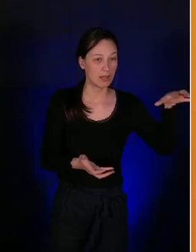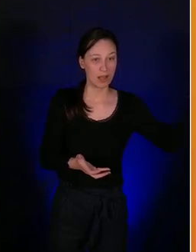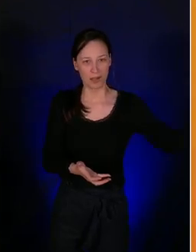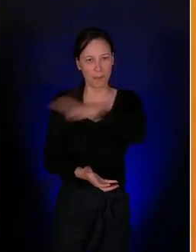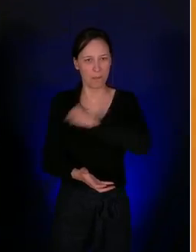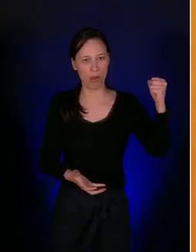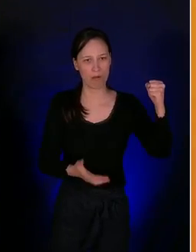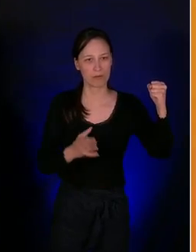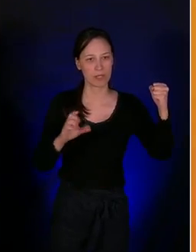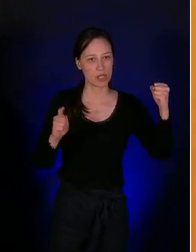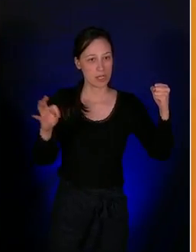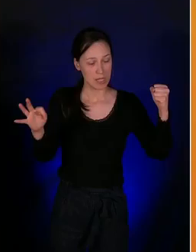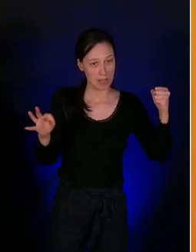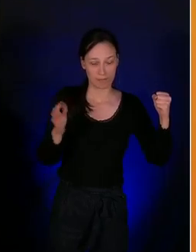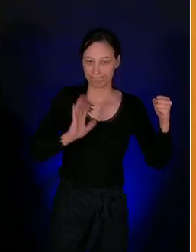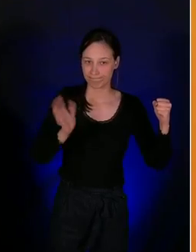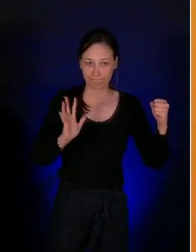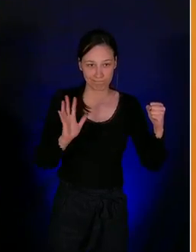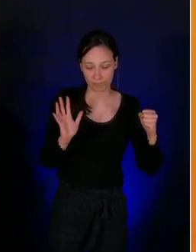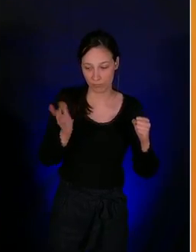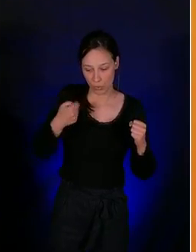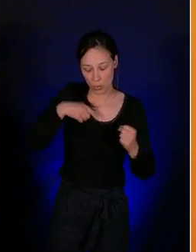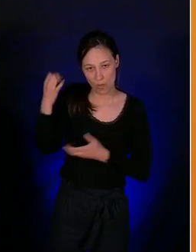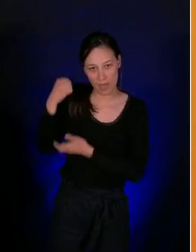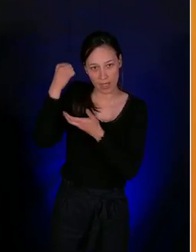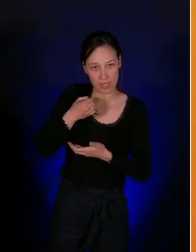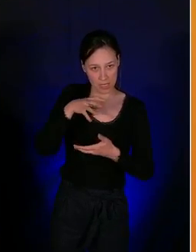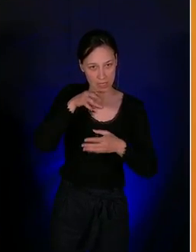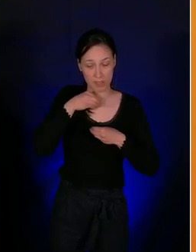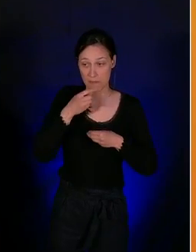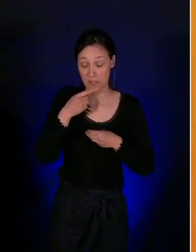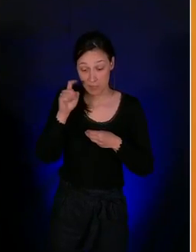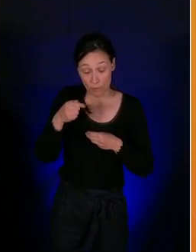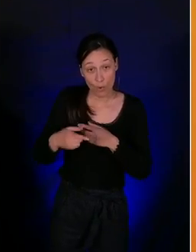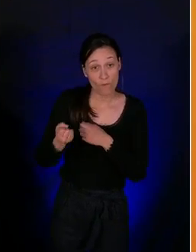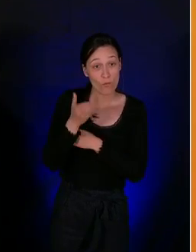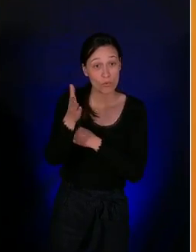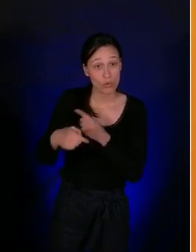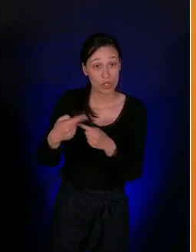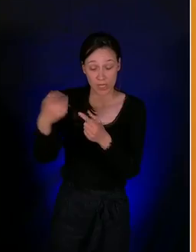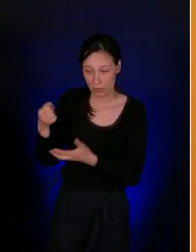notre héritage et nous avons collectivement la responsabilité de la transmettre aux futures générations.